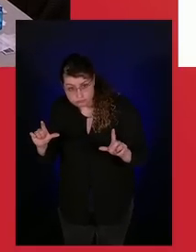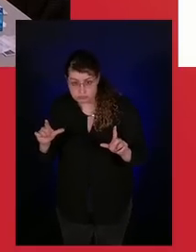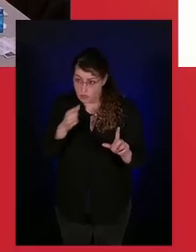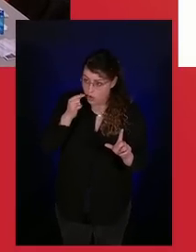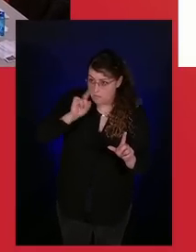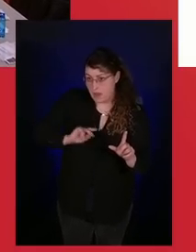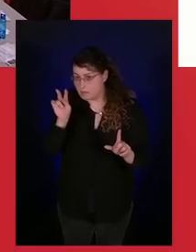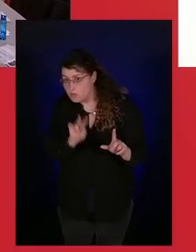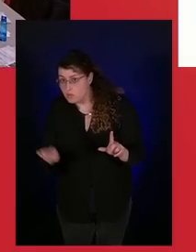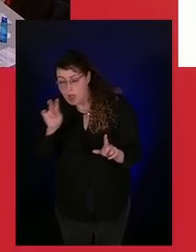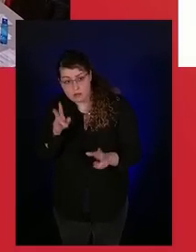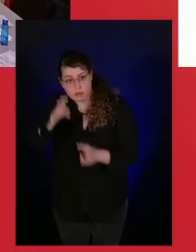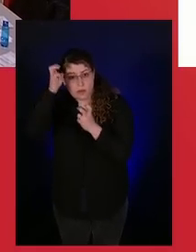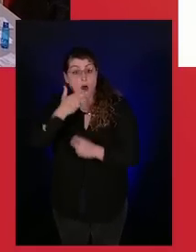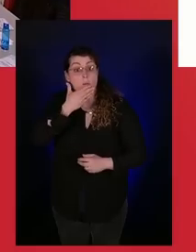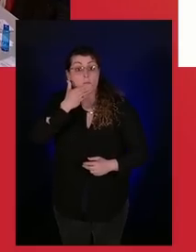utilisateurs.